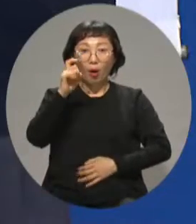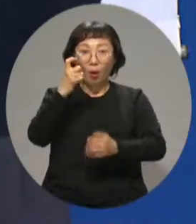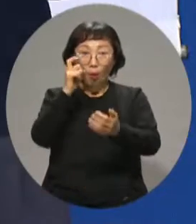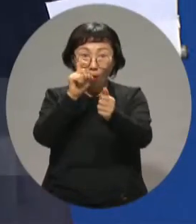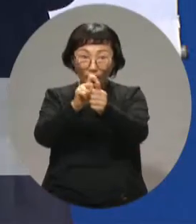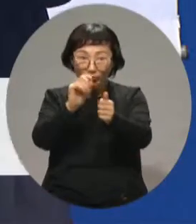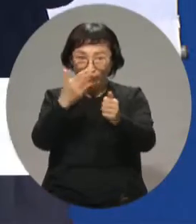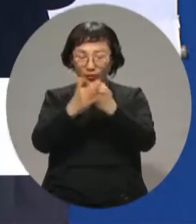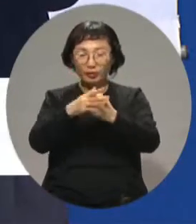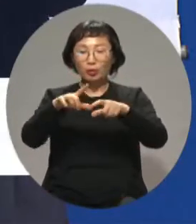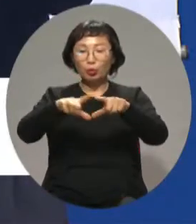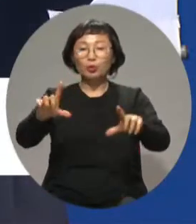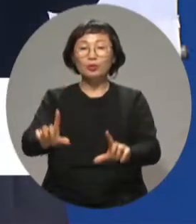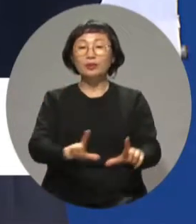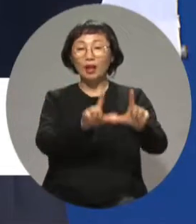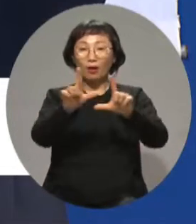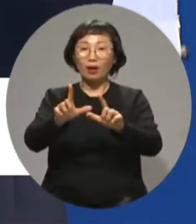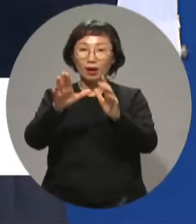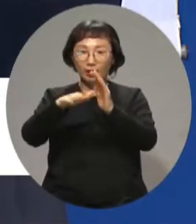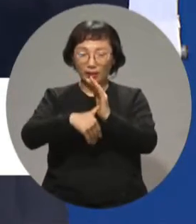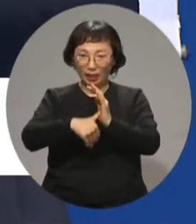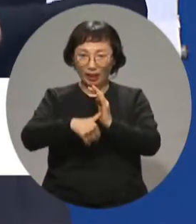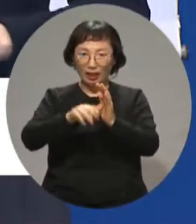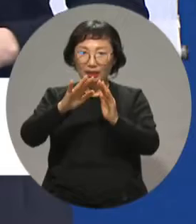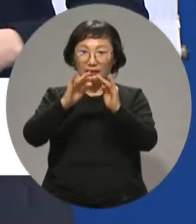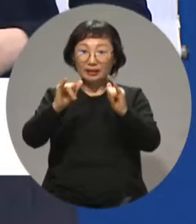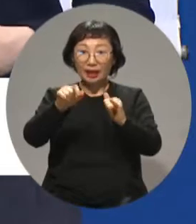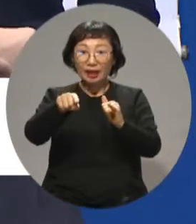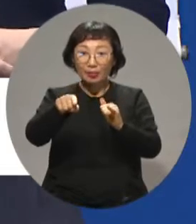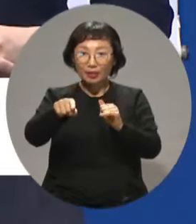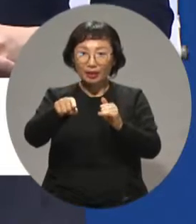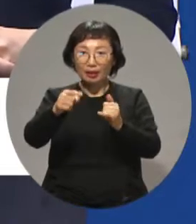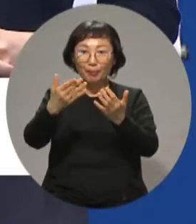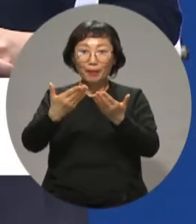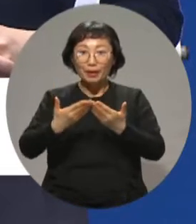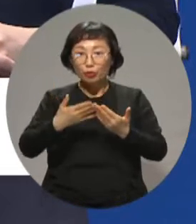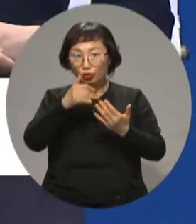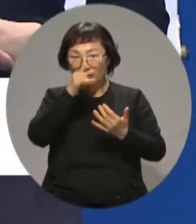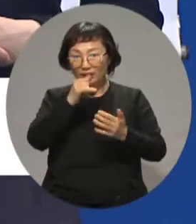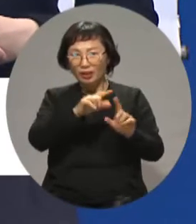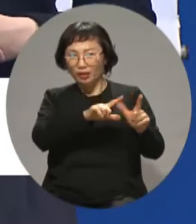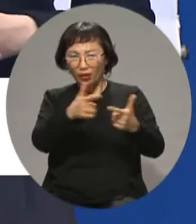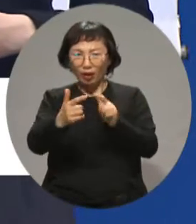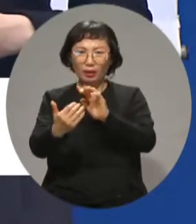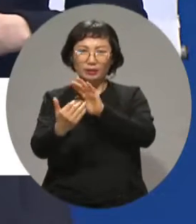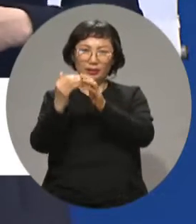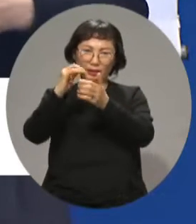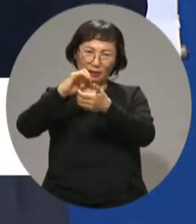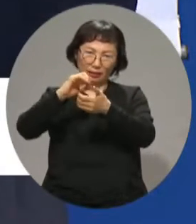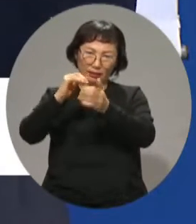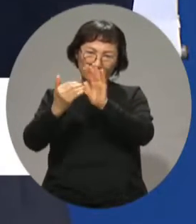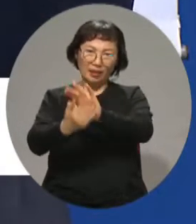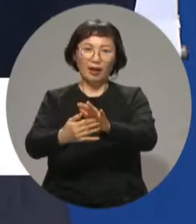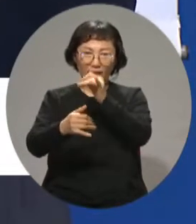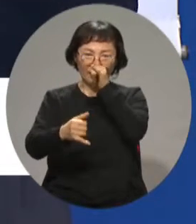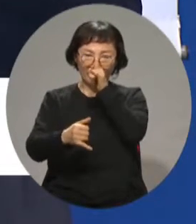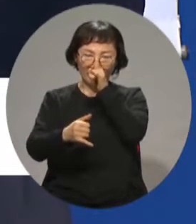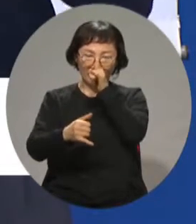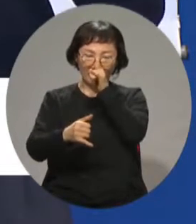일상에서 그분이 그 받을 수 있는 여러 가지 제한 들이 많이 있을겁니다